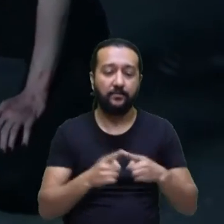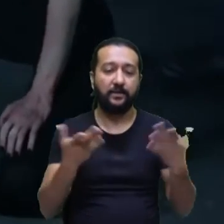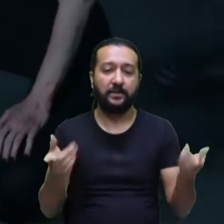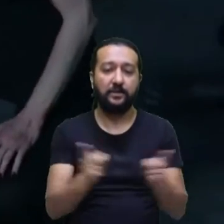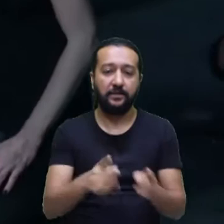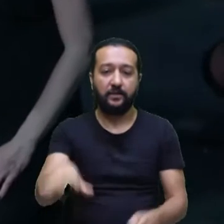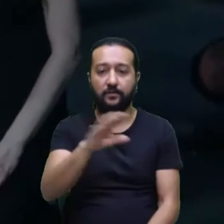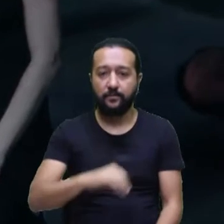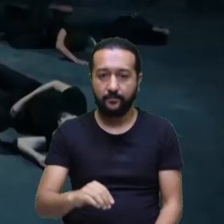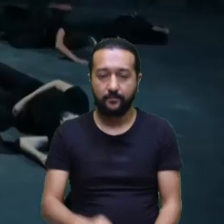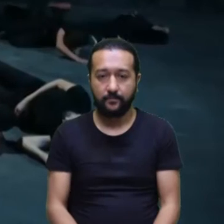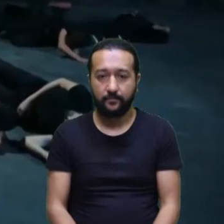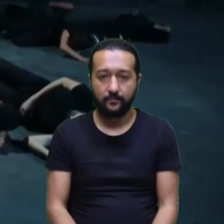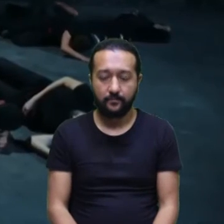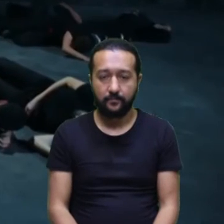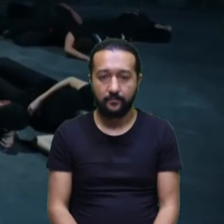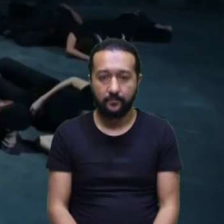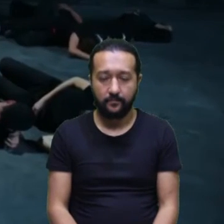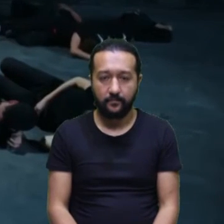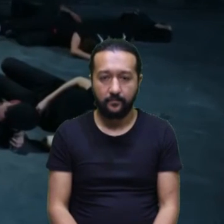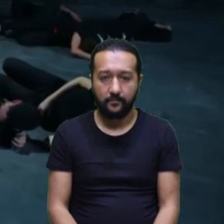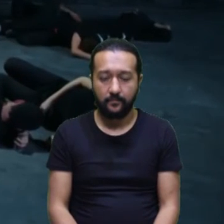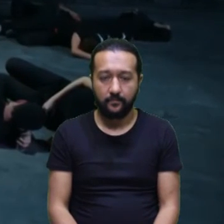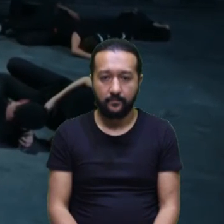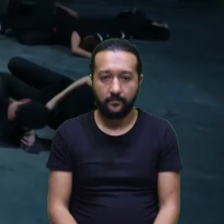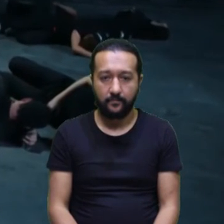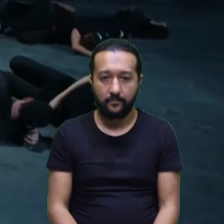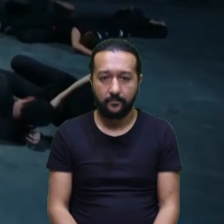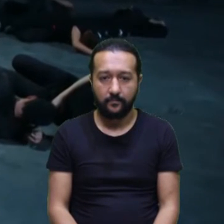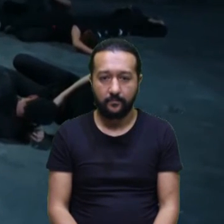ibaretsiniz. Sertçe bırakıp kalktı, yürüyor.